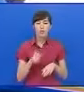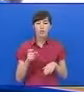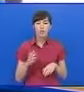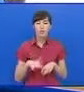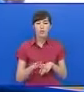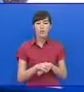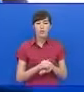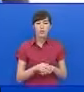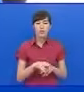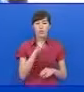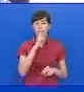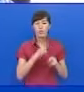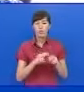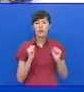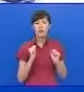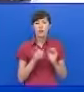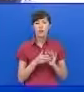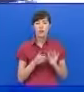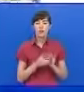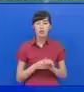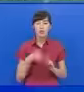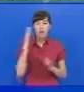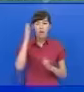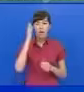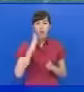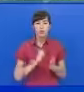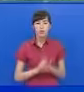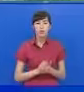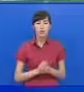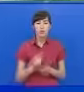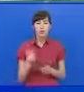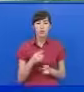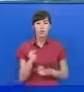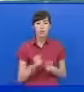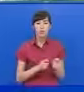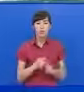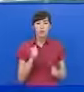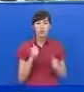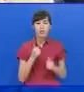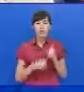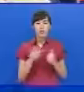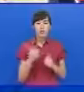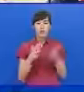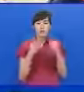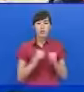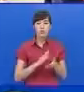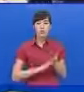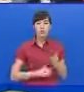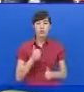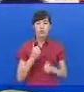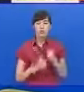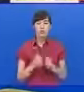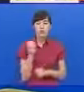елдің балдарды спортқа баулысам деген арманым бар. Биыл бірінші рет ұйымдастырылып отырған жарыс 3 күнге созылады. Байрақты бәсекенің